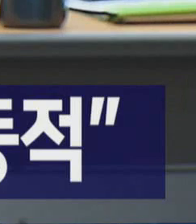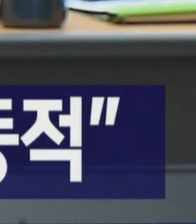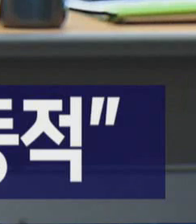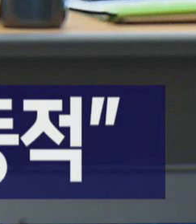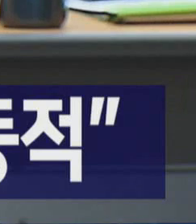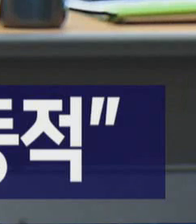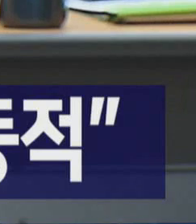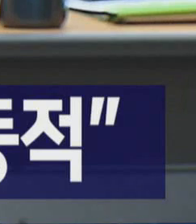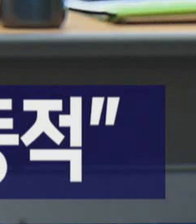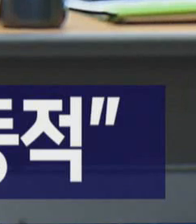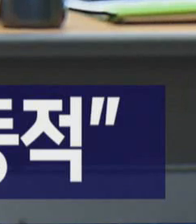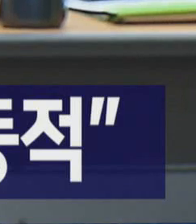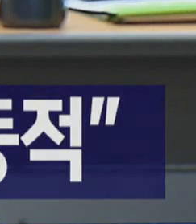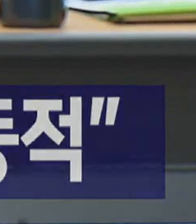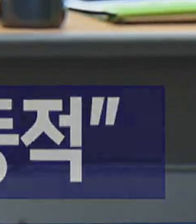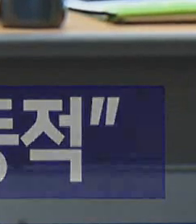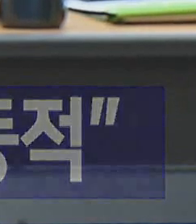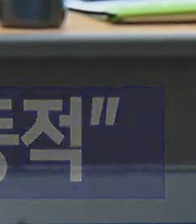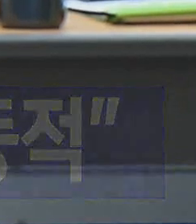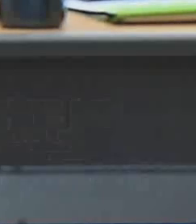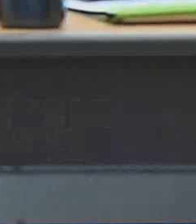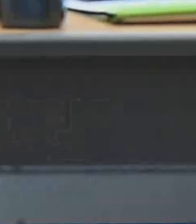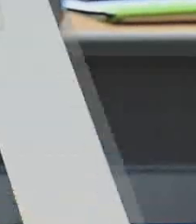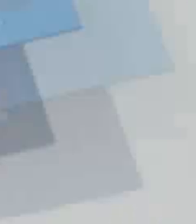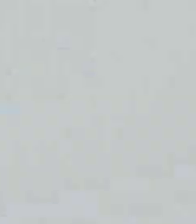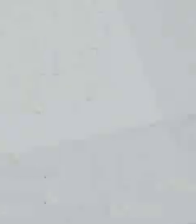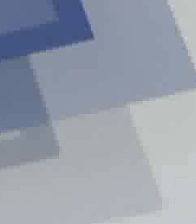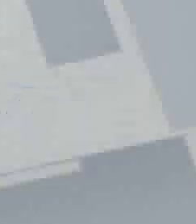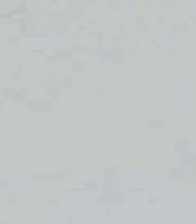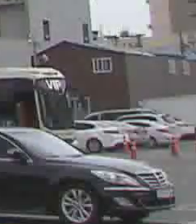사법의 사례들은 정말 감동입니다.